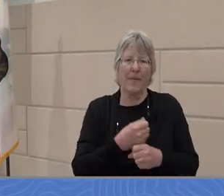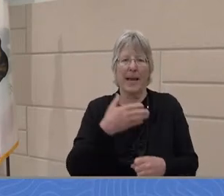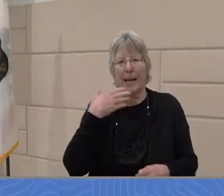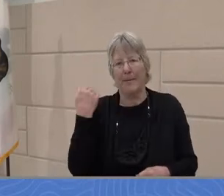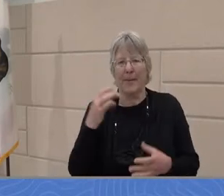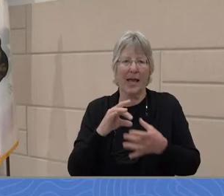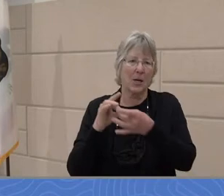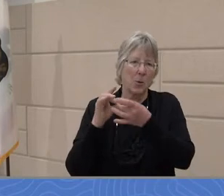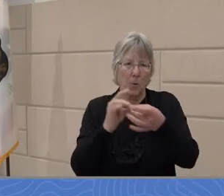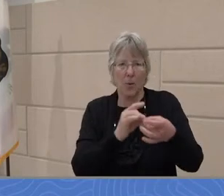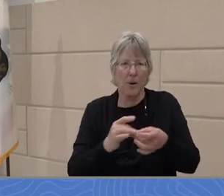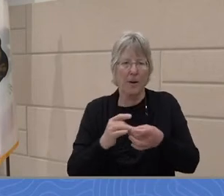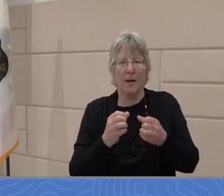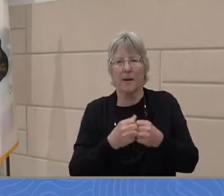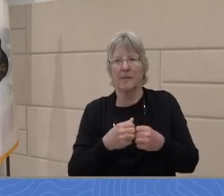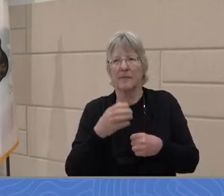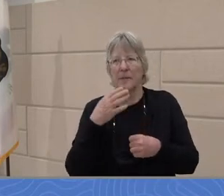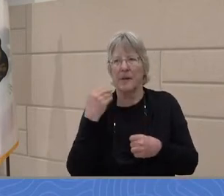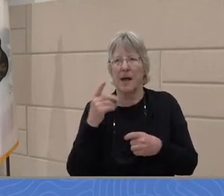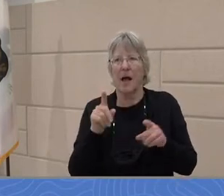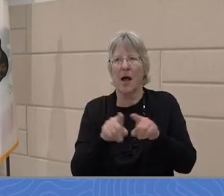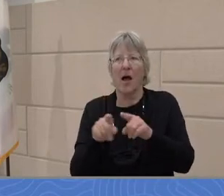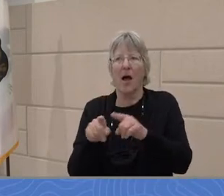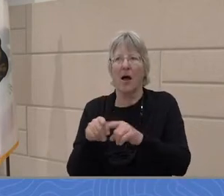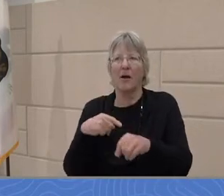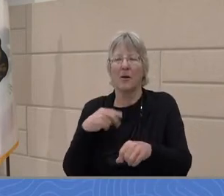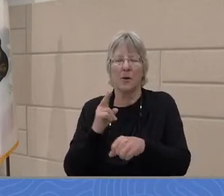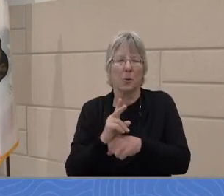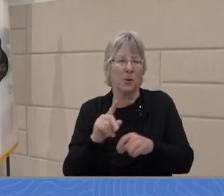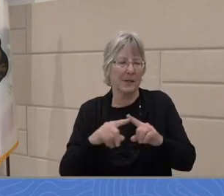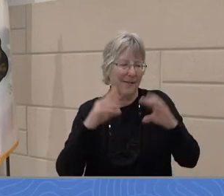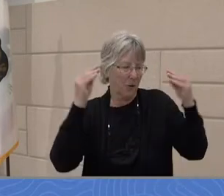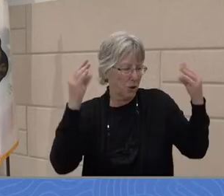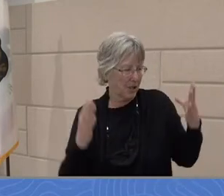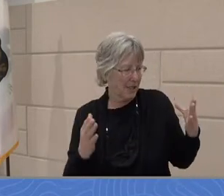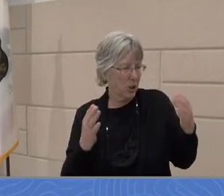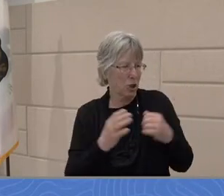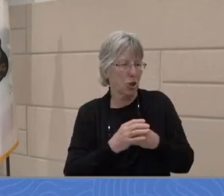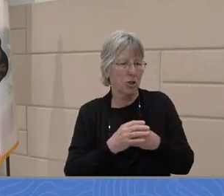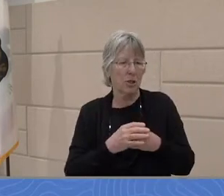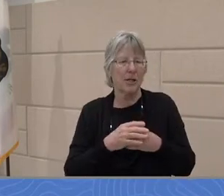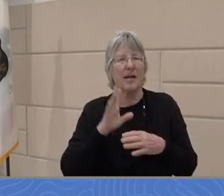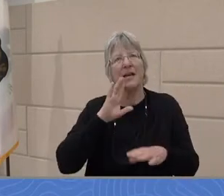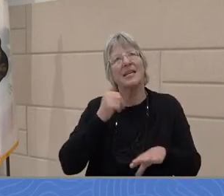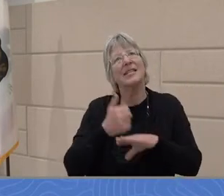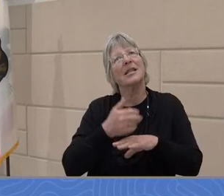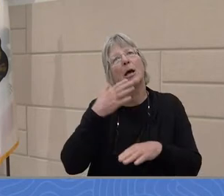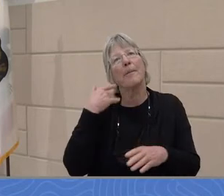បង្កើតជាទំនាក់ទំនងជាមួយគ្រូហើយនឹងសិស្សហើយនឹងធ្វើការទំនាក់ទំនងល្អជាមួយគ្រូ